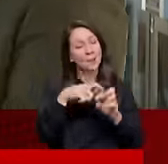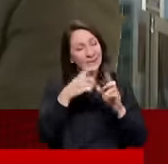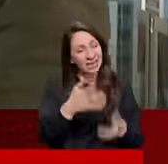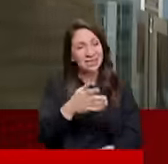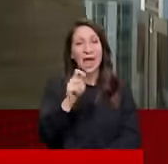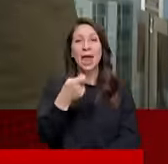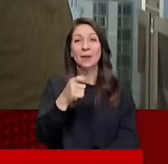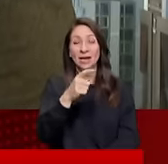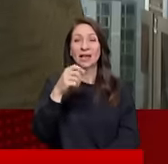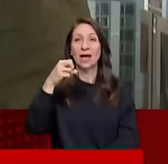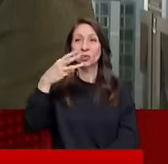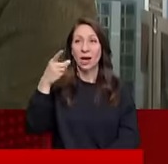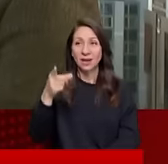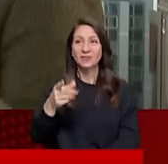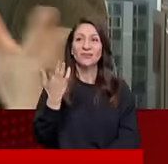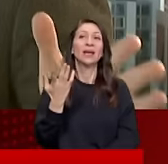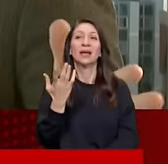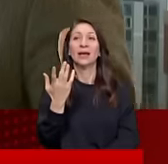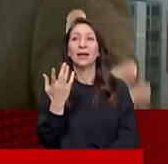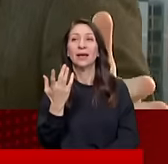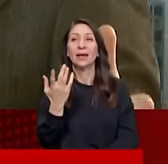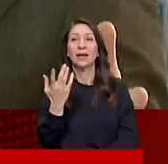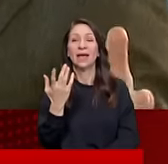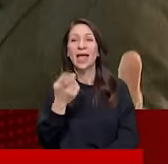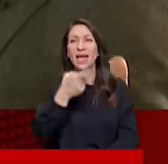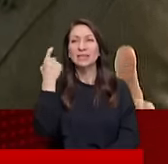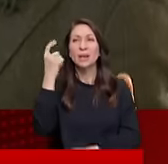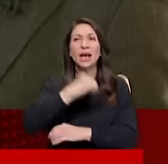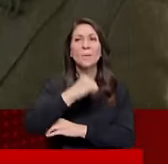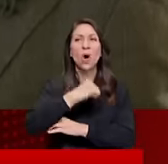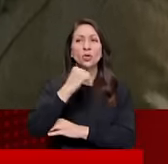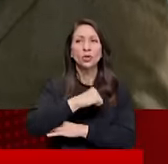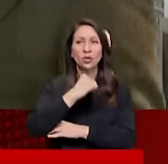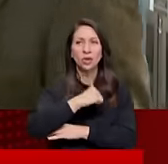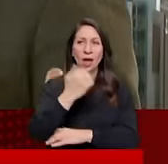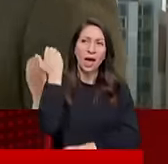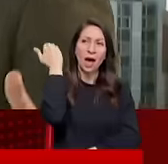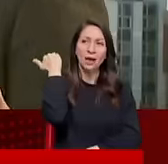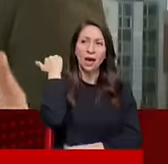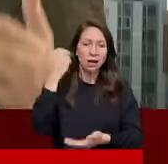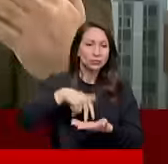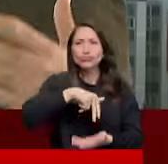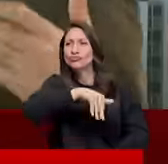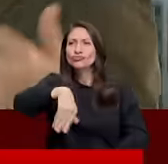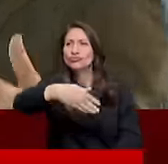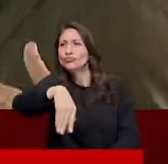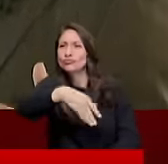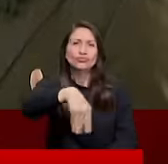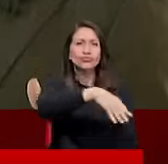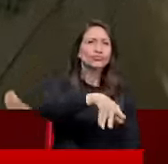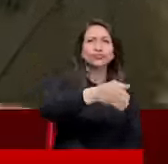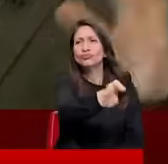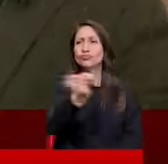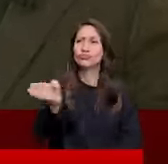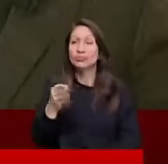Erbakan yanında Tayyip Erdoğan, bir tane eski bir şey, pick-up. Evet. Onun arkasına doluşmuşlar.